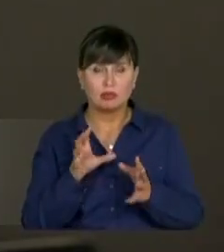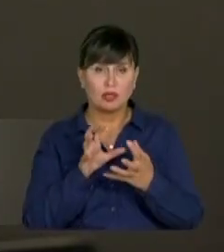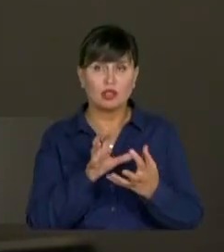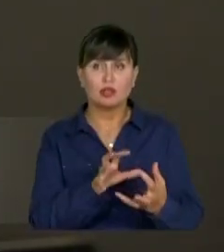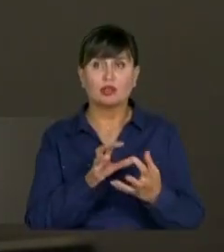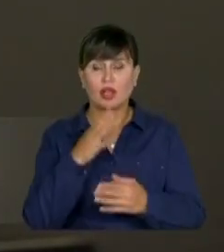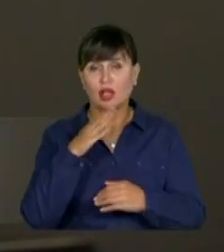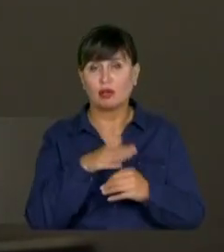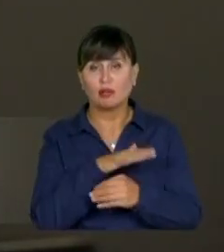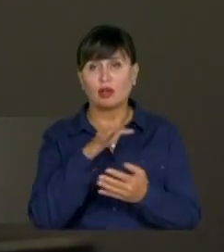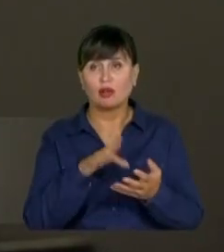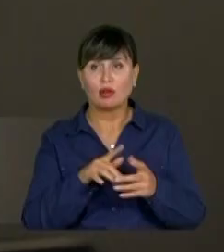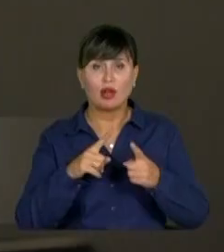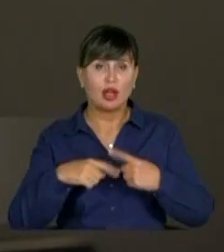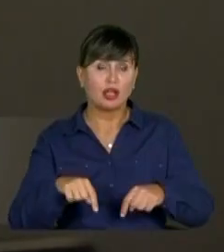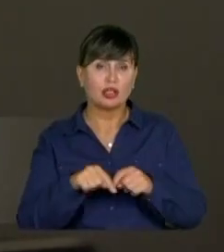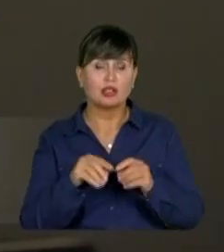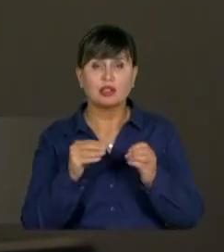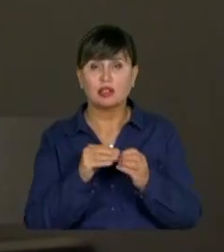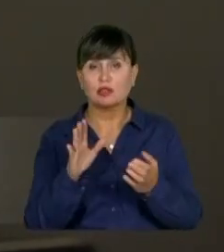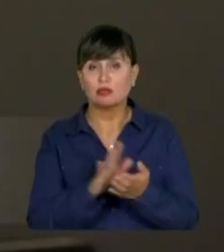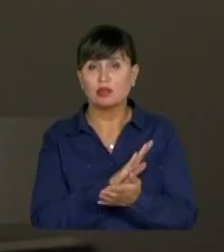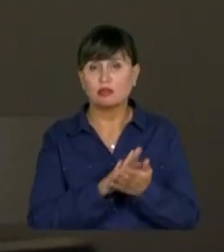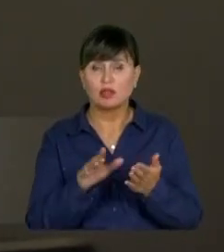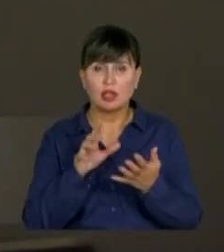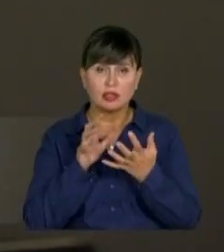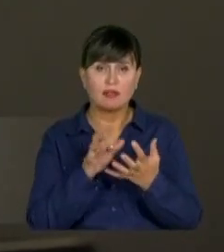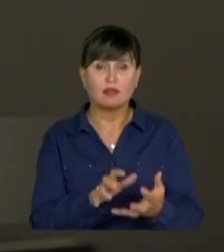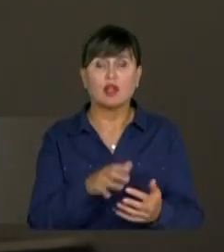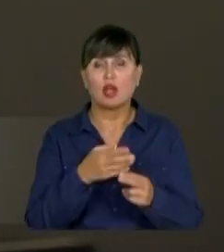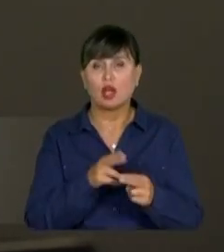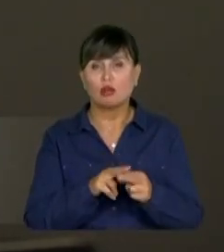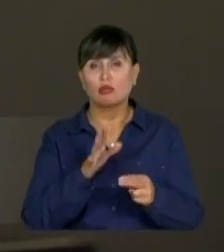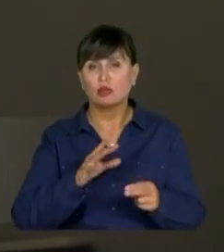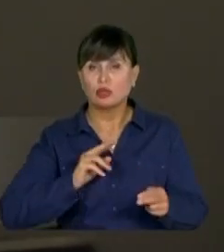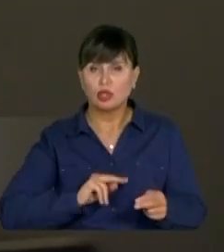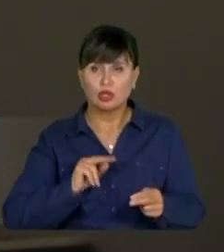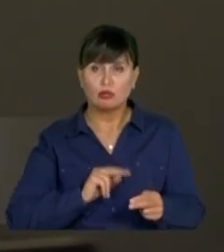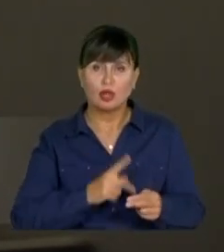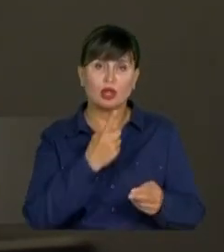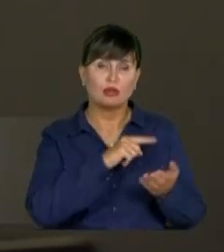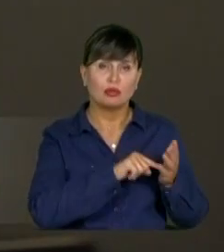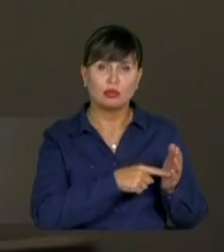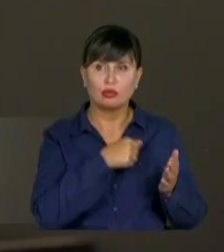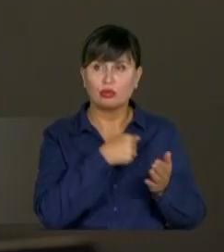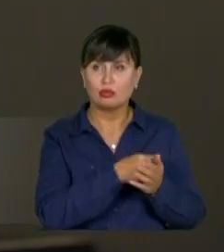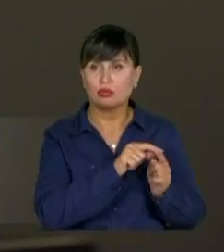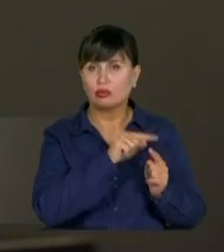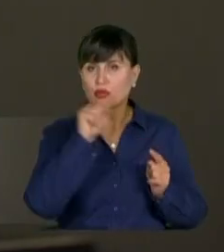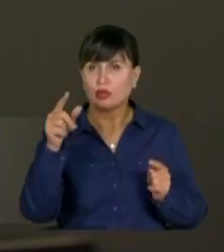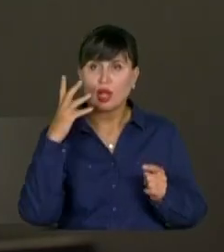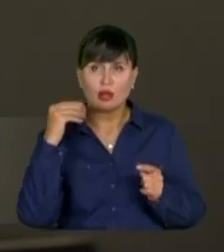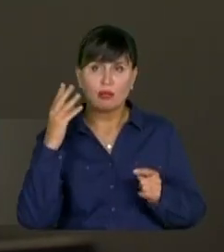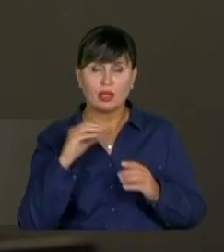Акиматом города организованы 10 бесплатных маршрутных автобусов, которые будут курсировать с одной точки до